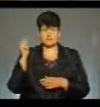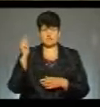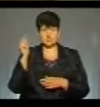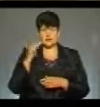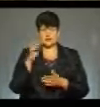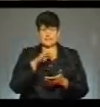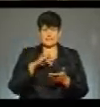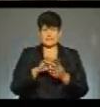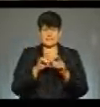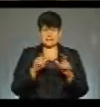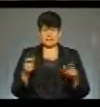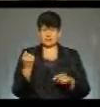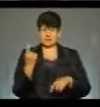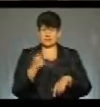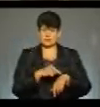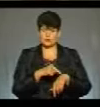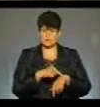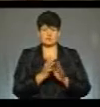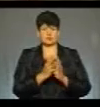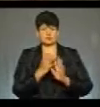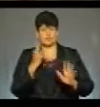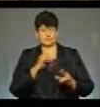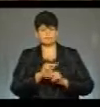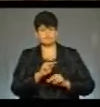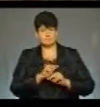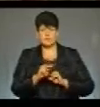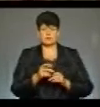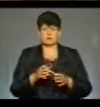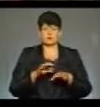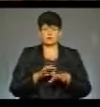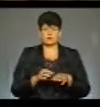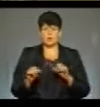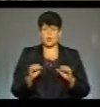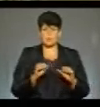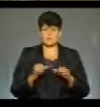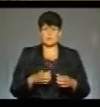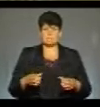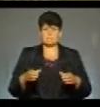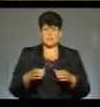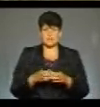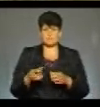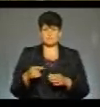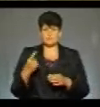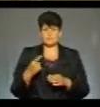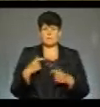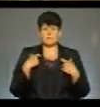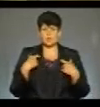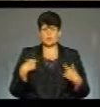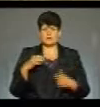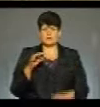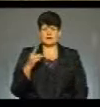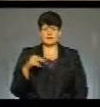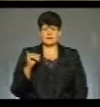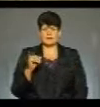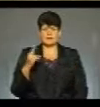о 11-й годині. Далі відбулись шокування та інструктаж, який провів командир бригади територіальної оборони Тернопільської області полковник Олег